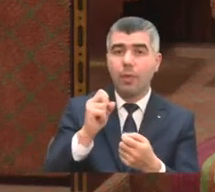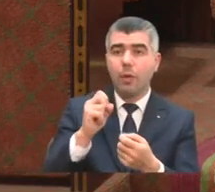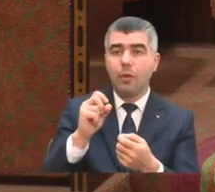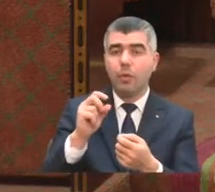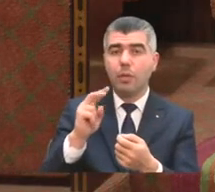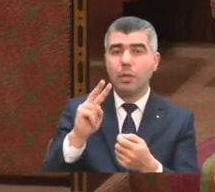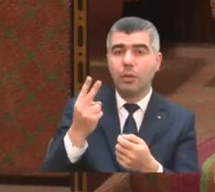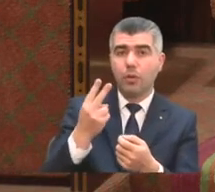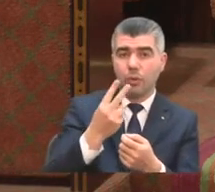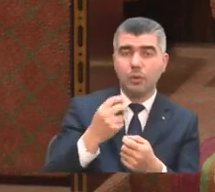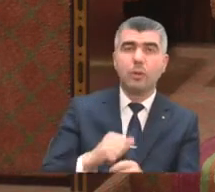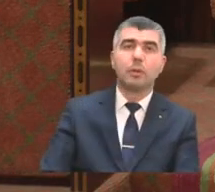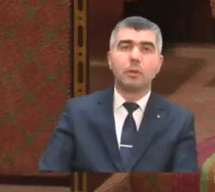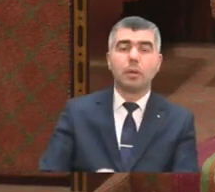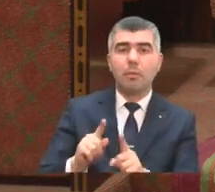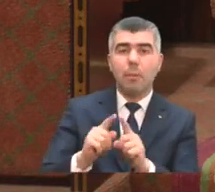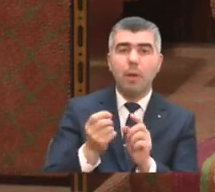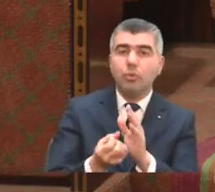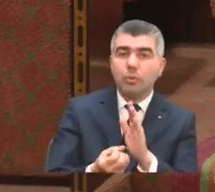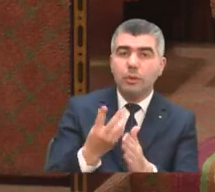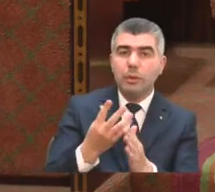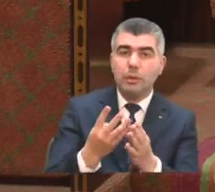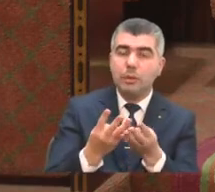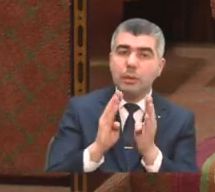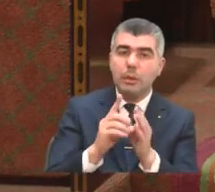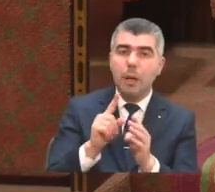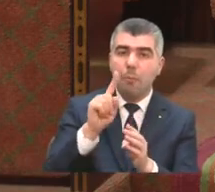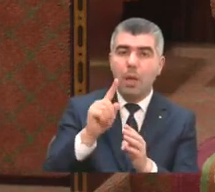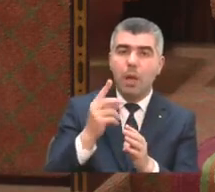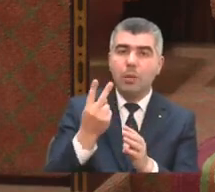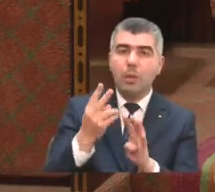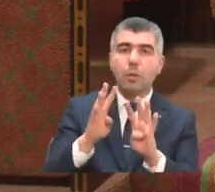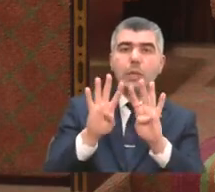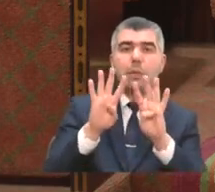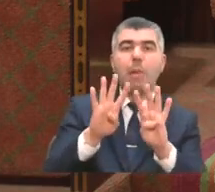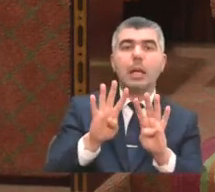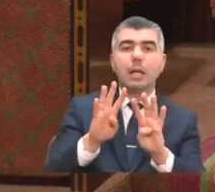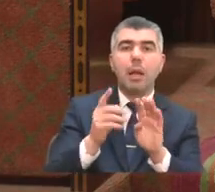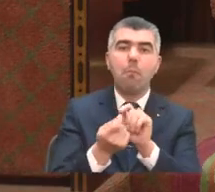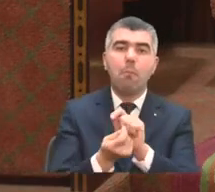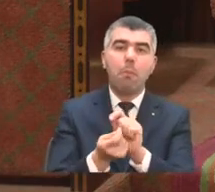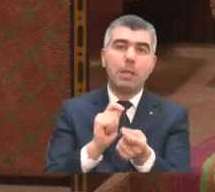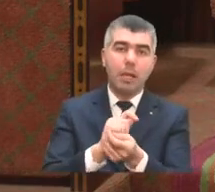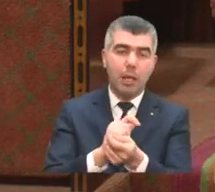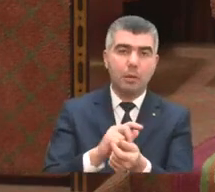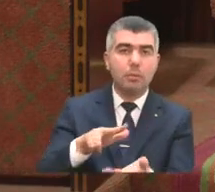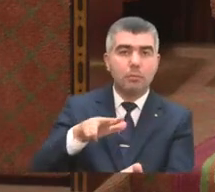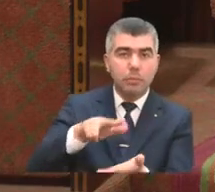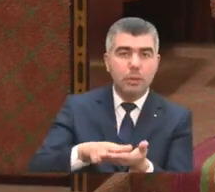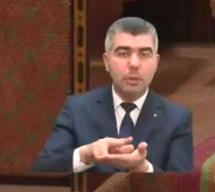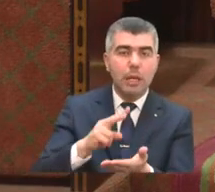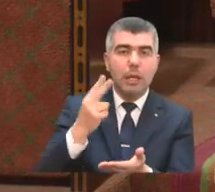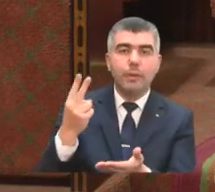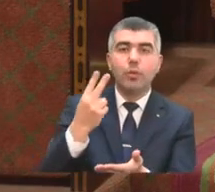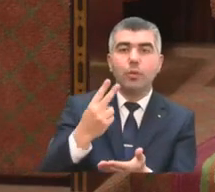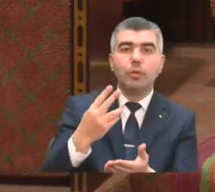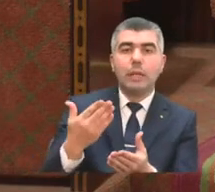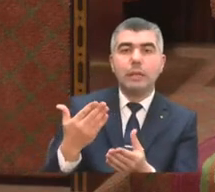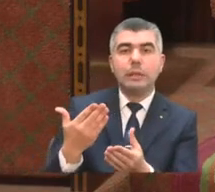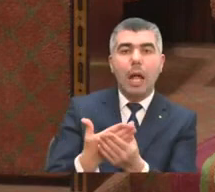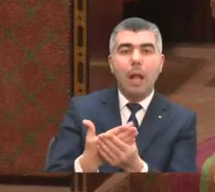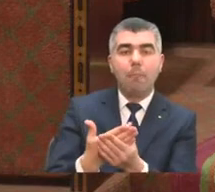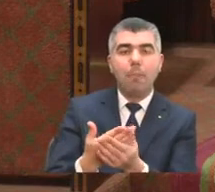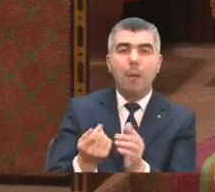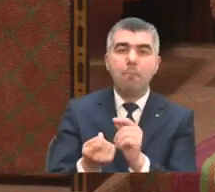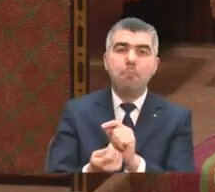قمنا بتجديد ولا قامت هذه اللجنة بتجديد 182 ملف نقل مزدوج، ووافقت على 22 طلب لتحويل